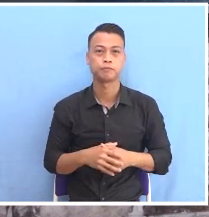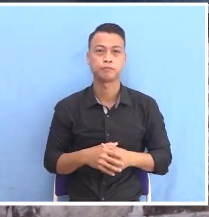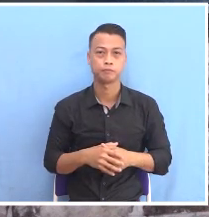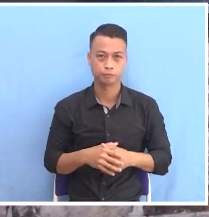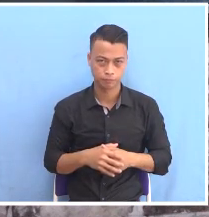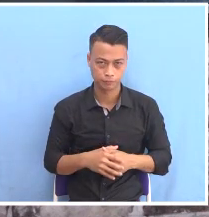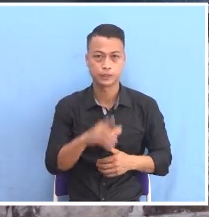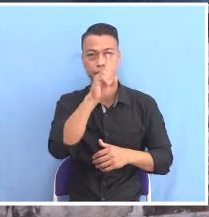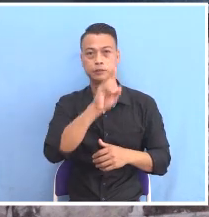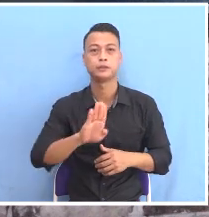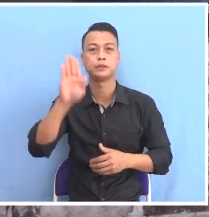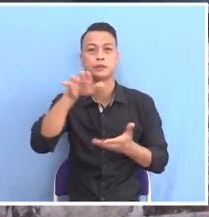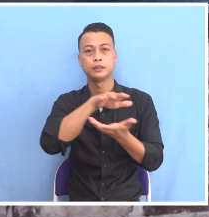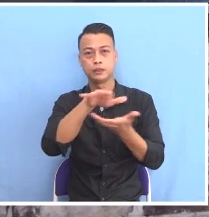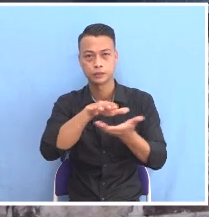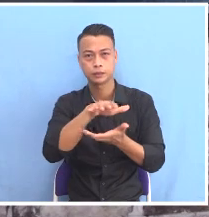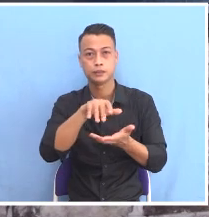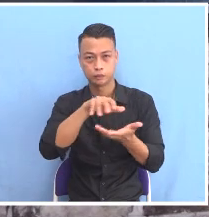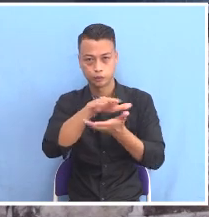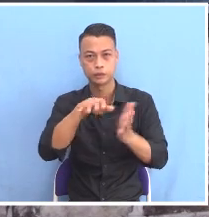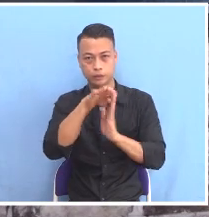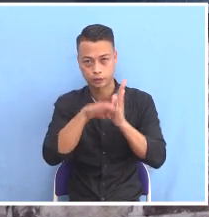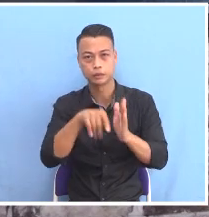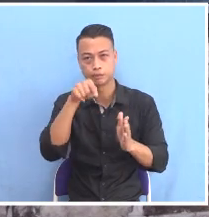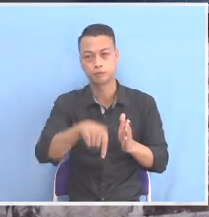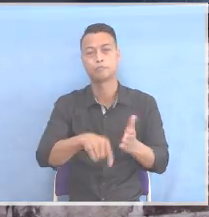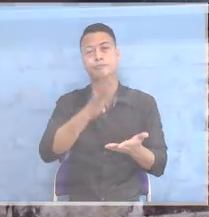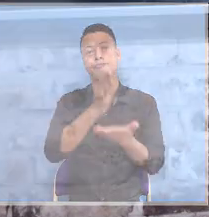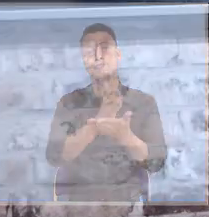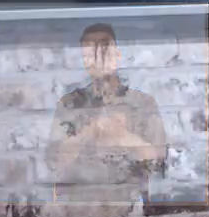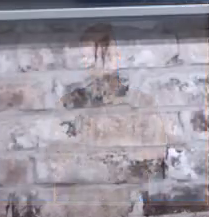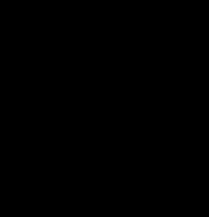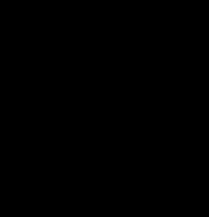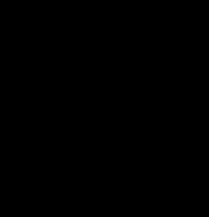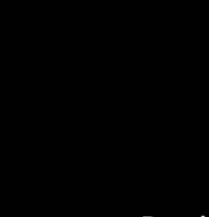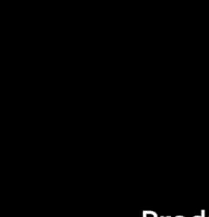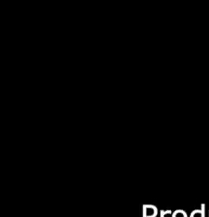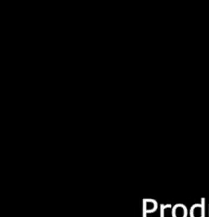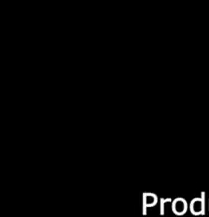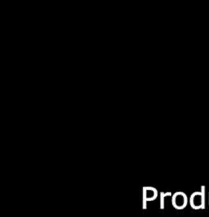မယ်လို့ကျွန်တော်တို့မျှော်လင့်ပါတယ်ဒီနေ့ DBB debate အစီအစဉ်ကိုဒီမှာပဲကျွန်တော်ညီကုန်းချုပ်ပါမယ်ခင်ဗျကျွန်တော်နေသိင်းကြီးပါခင်ဗျ